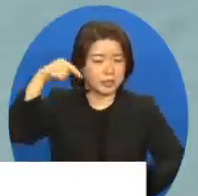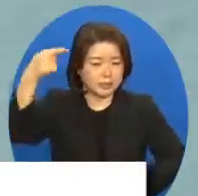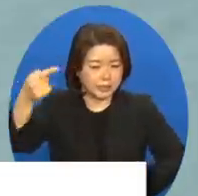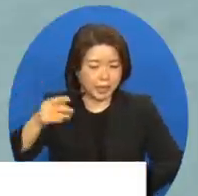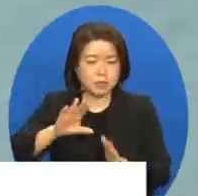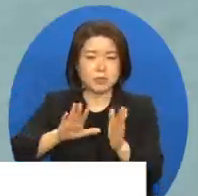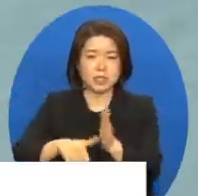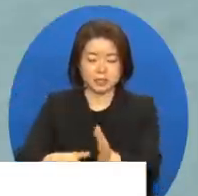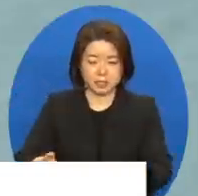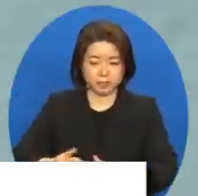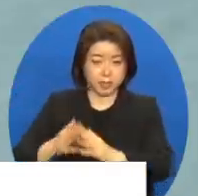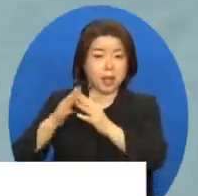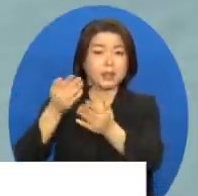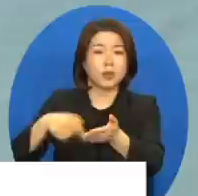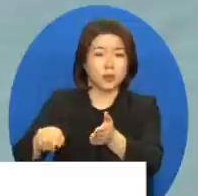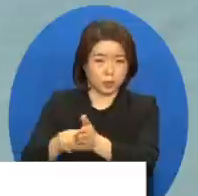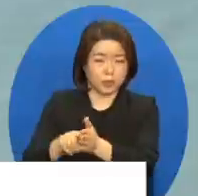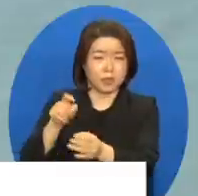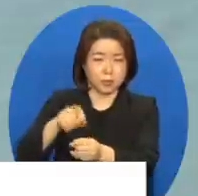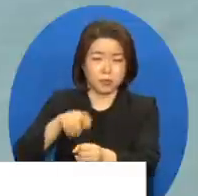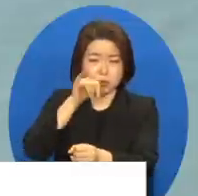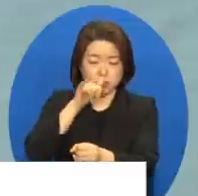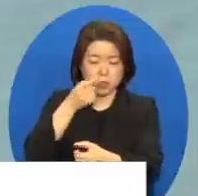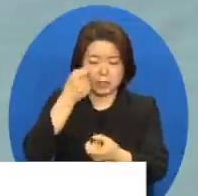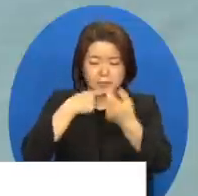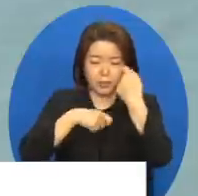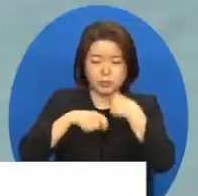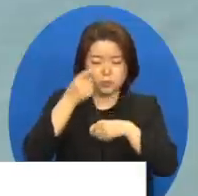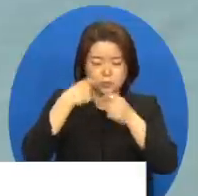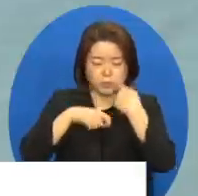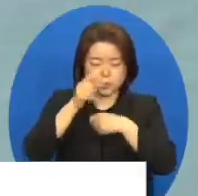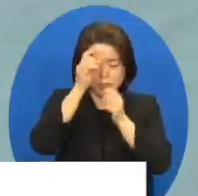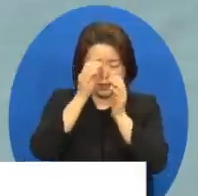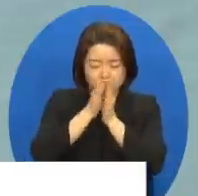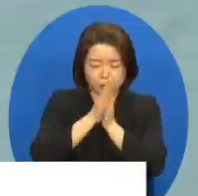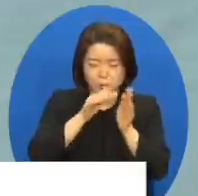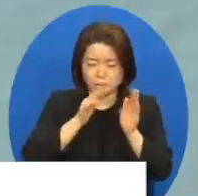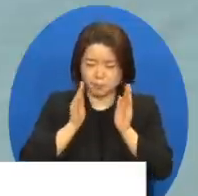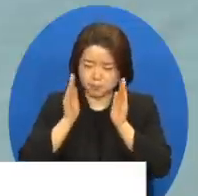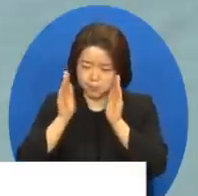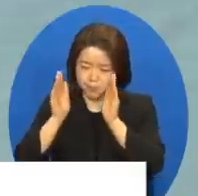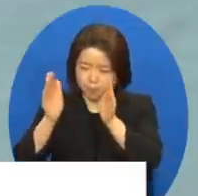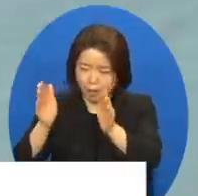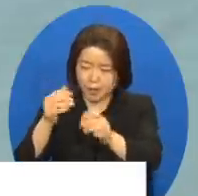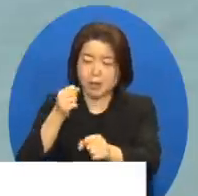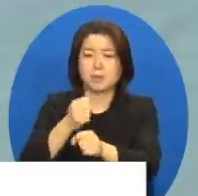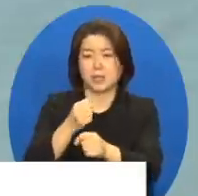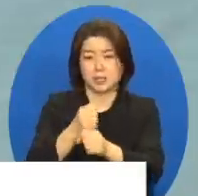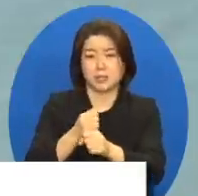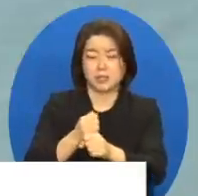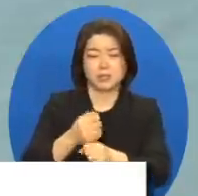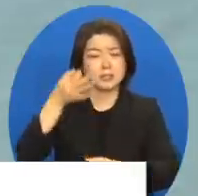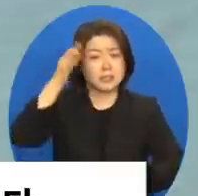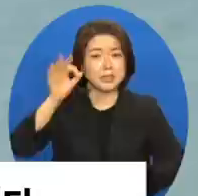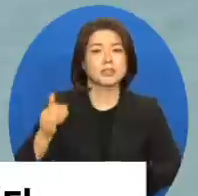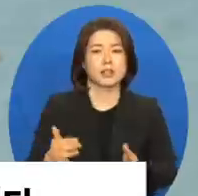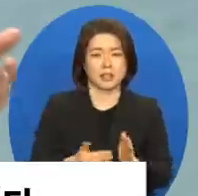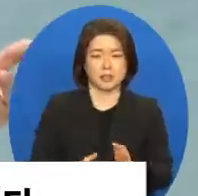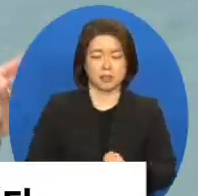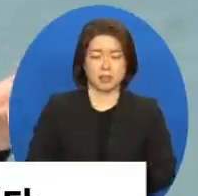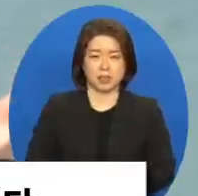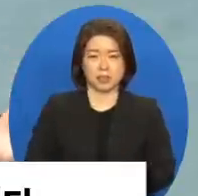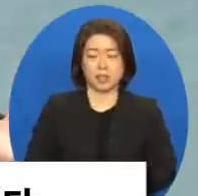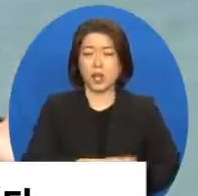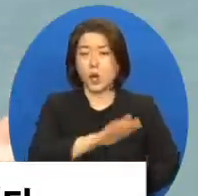하시고 눈물의 기도의 이정표를 하나님이 만드시는구나 하는 것을 깨달았습니다. 이제 우리